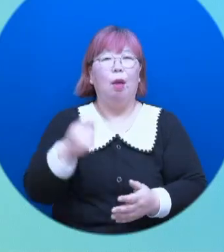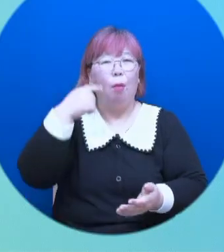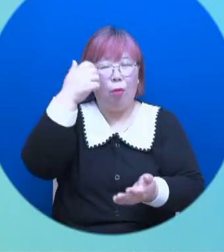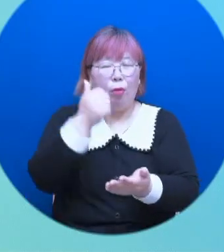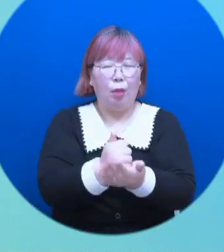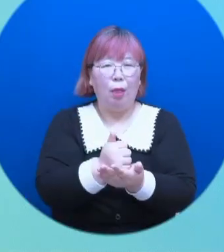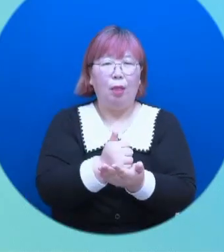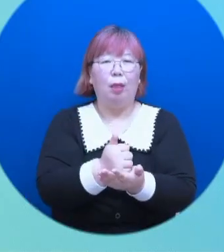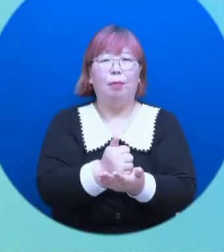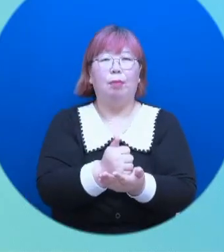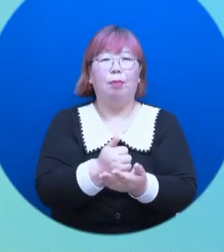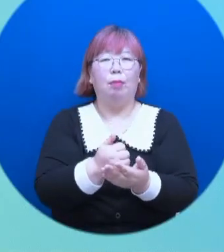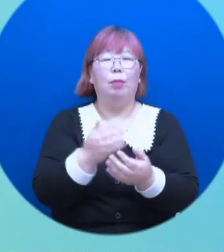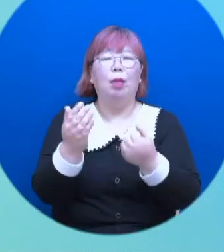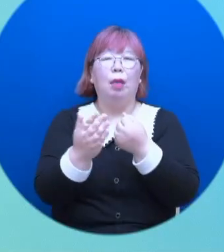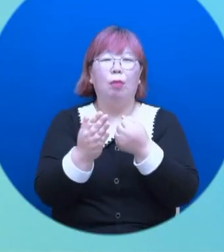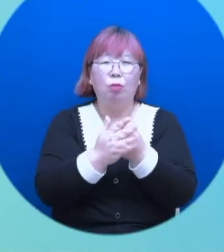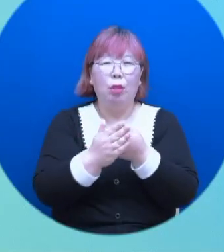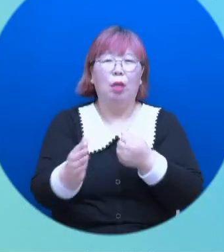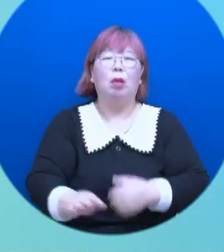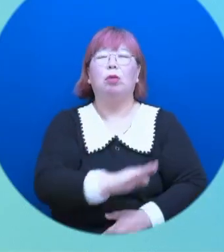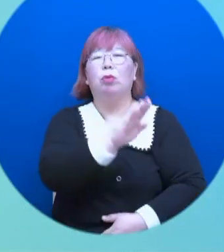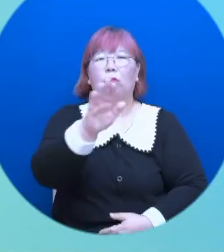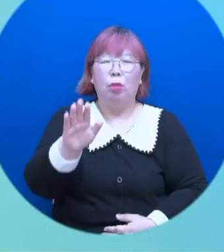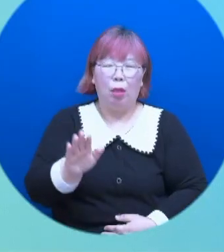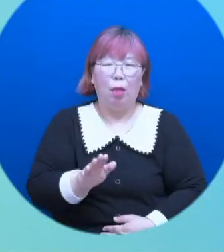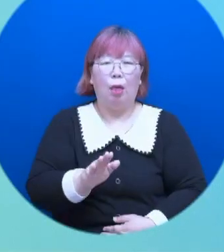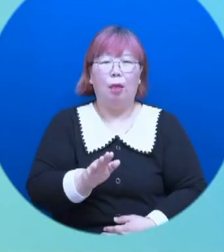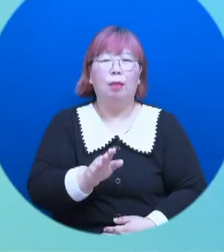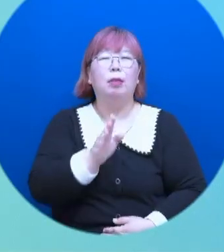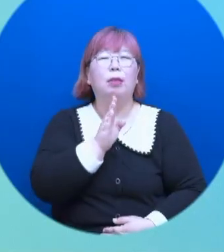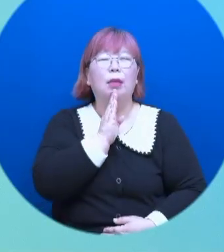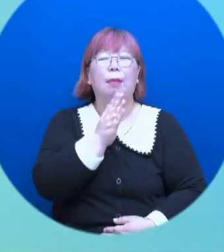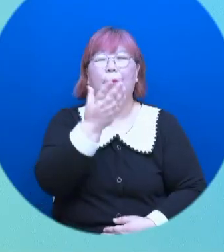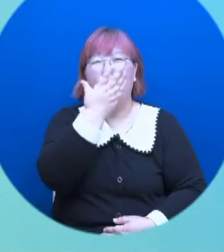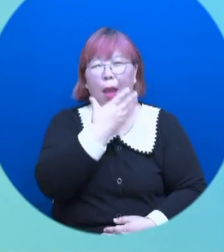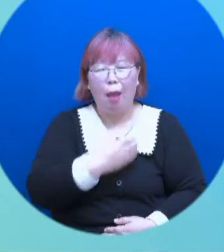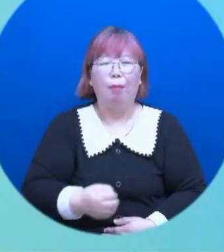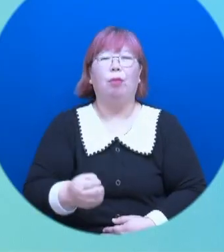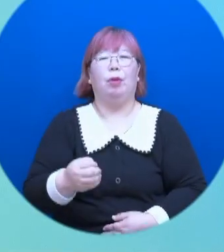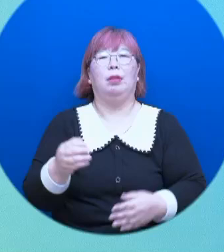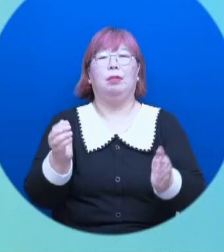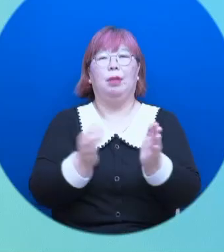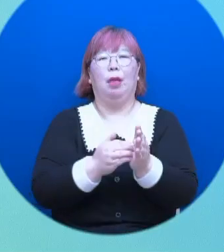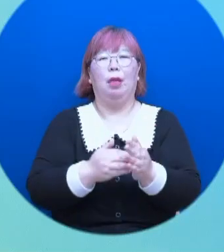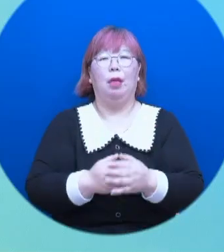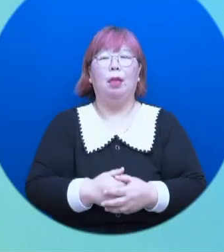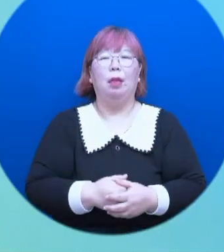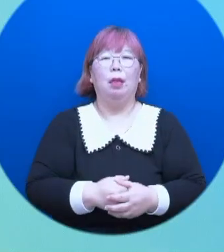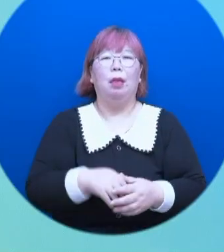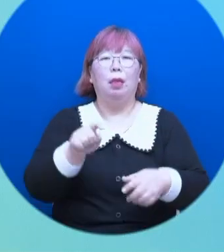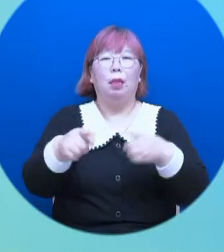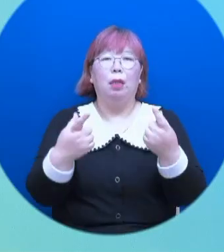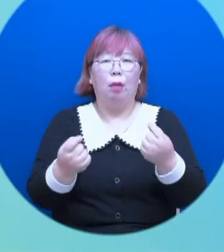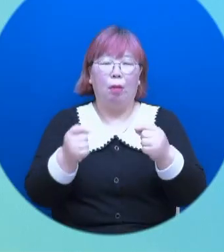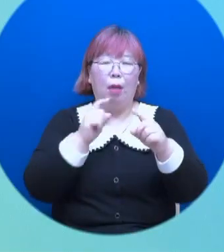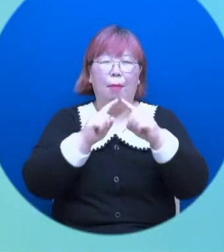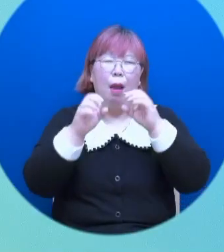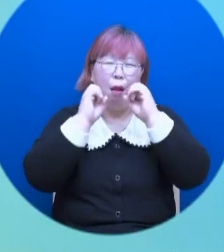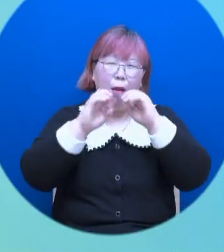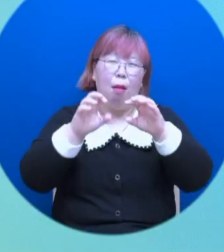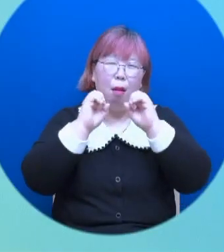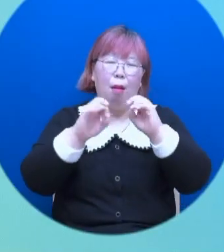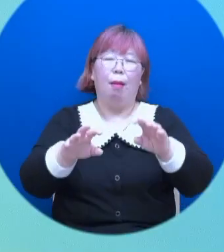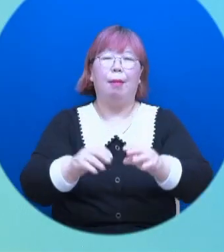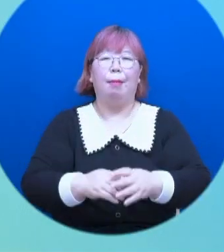목사님 덕분에 우리가 참 행복했습니다. 이렇게 소리를 치셨어요.